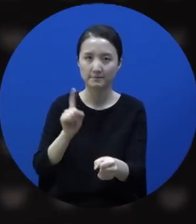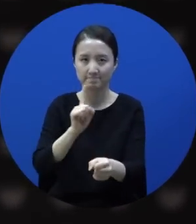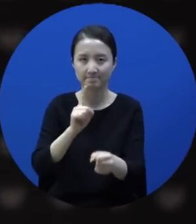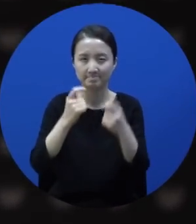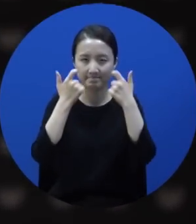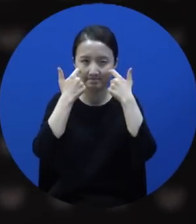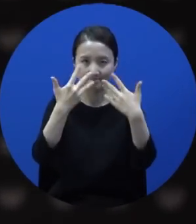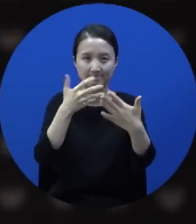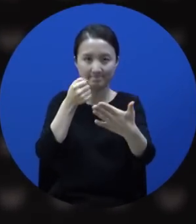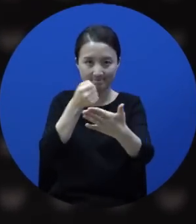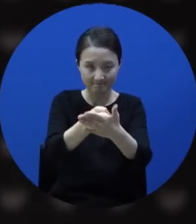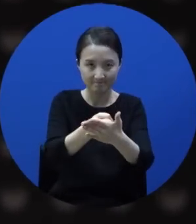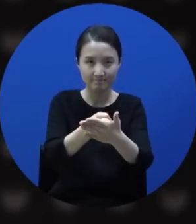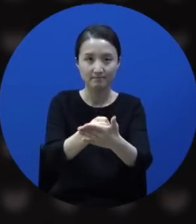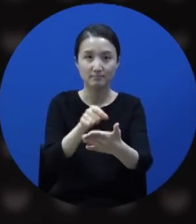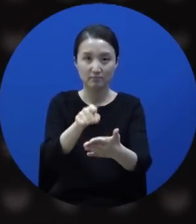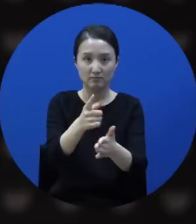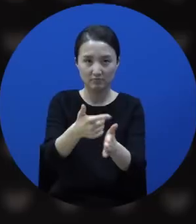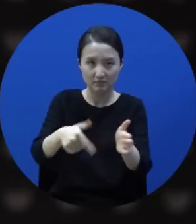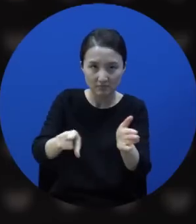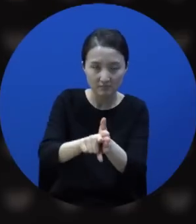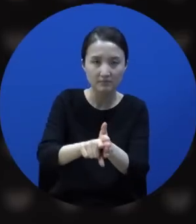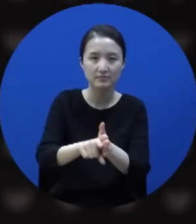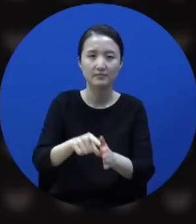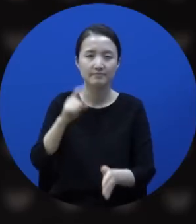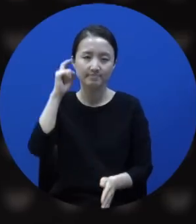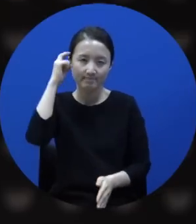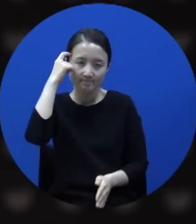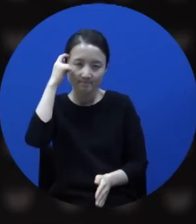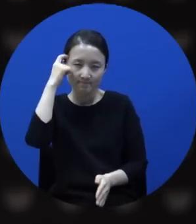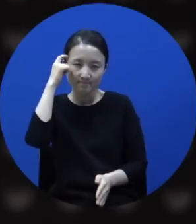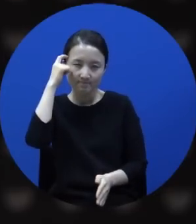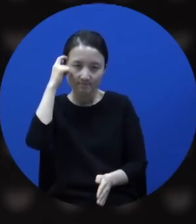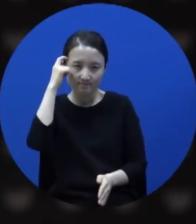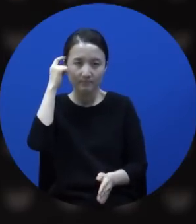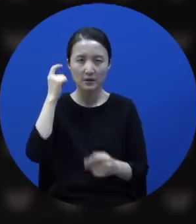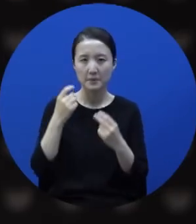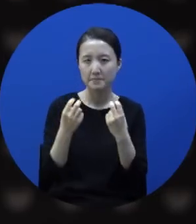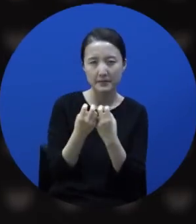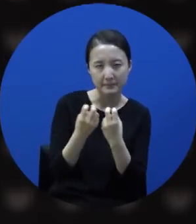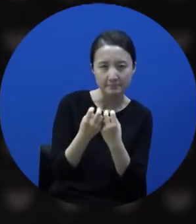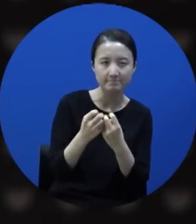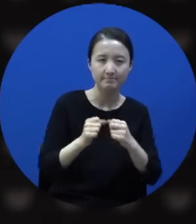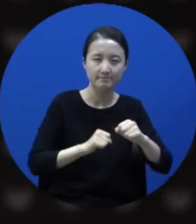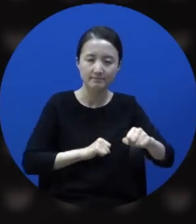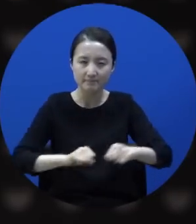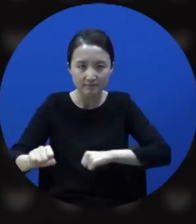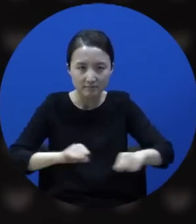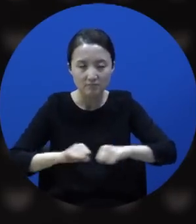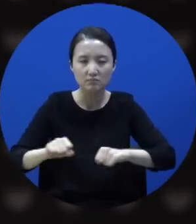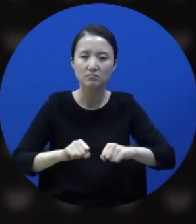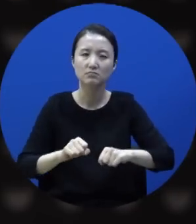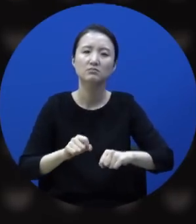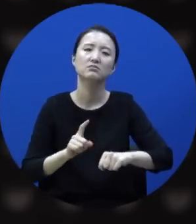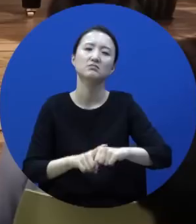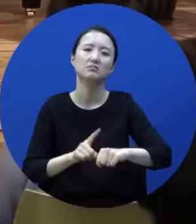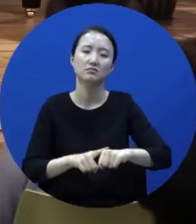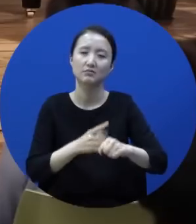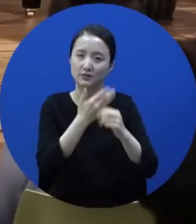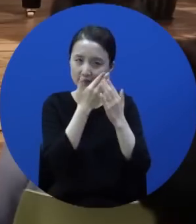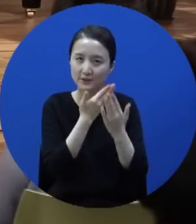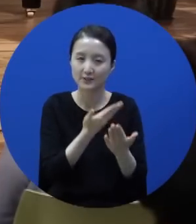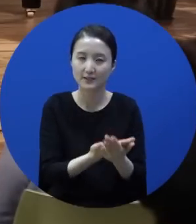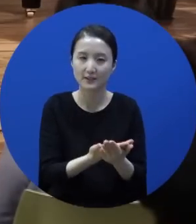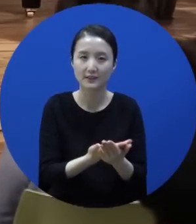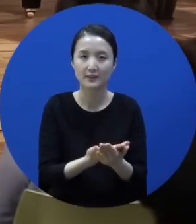두고 생각하고 하고 싶은 일이 있다면 그걸 하기 위한 이제는 방법을 찾아야 할 때라는 거죠. 그래서 여러분들이